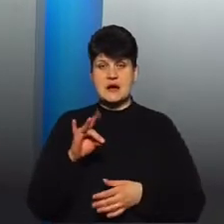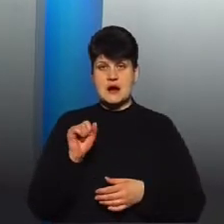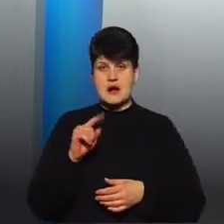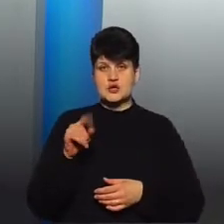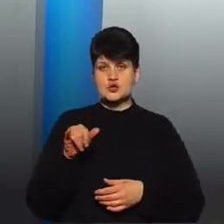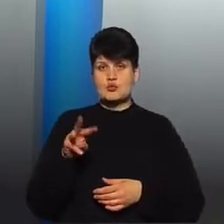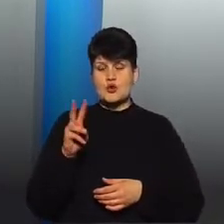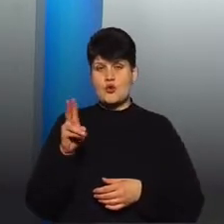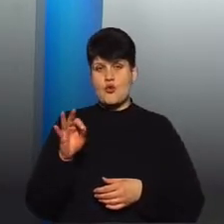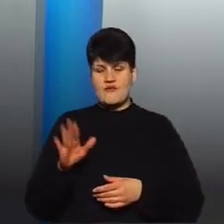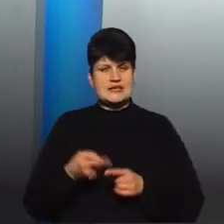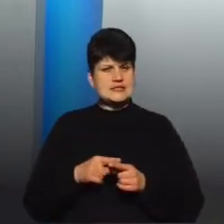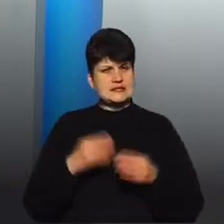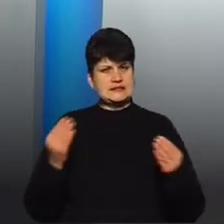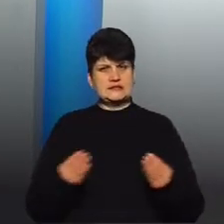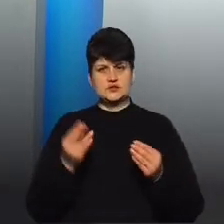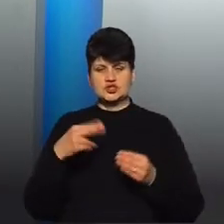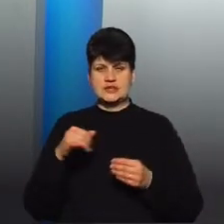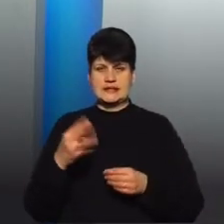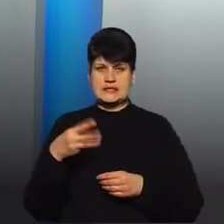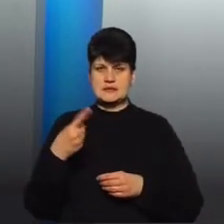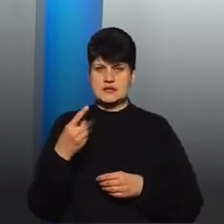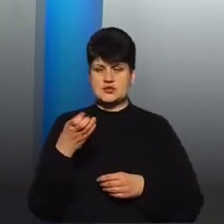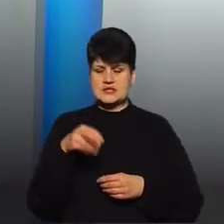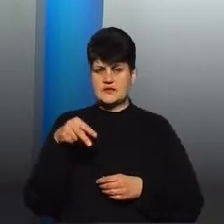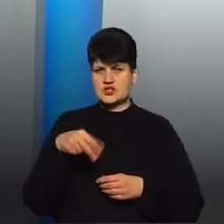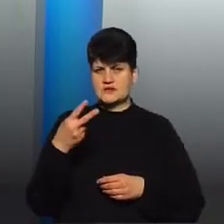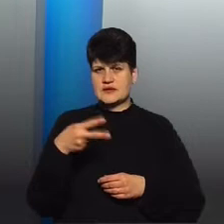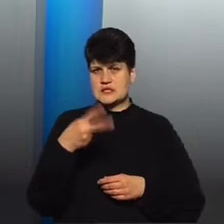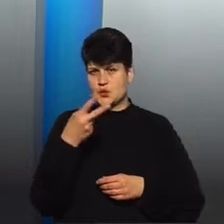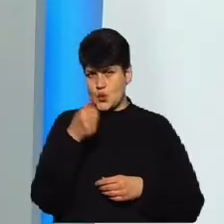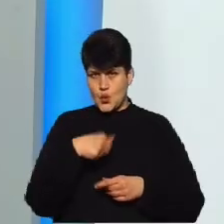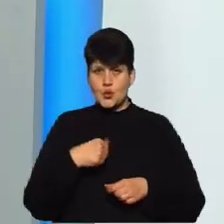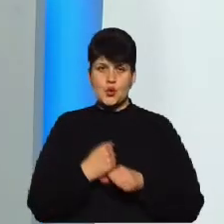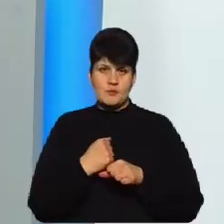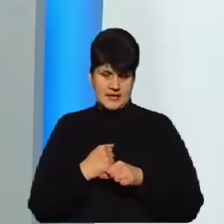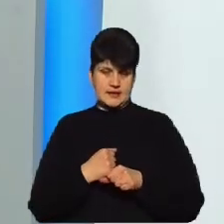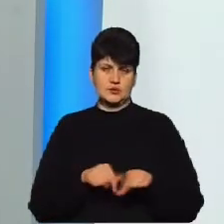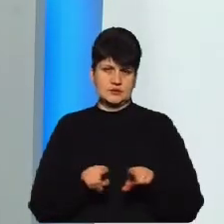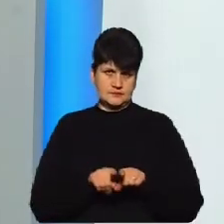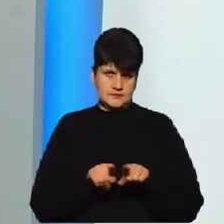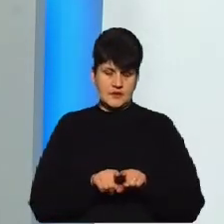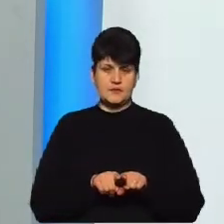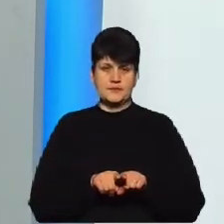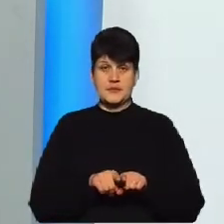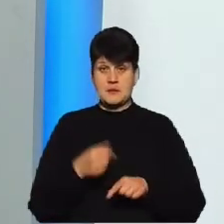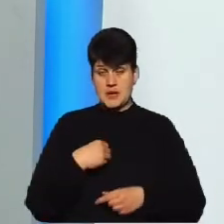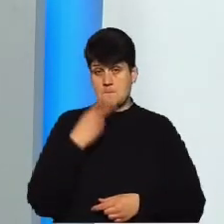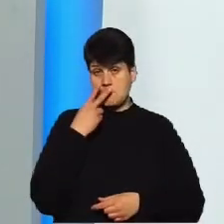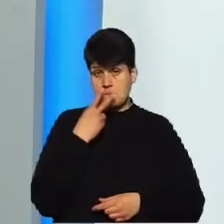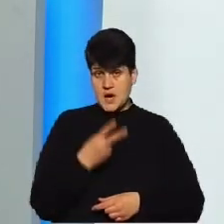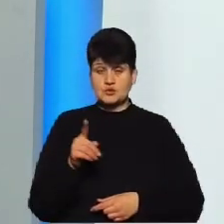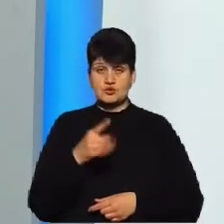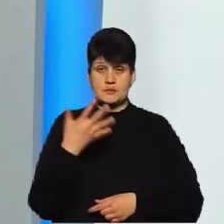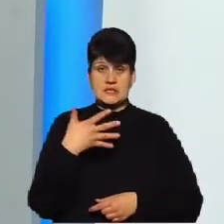дані 31 січня 2022 року, робив такі заміни. І аналогічно, ми бачимо, що